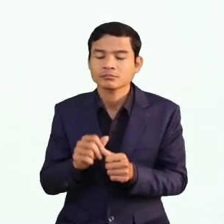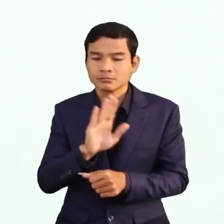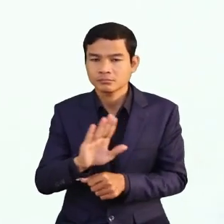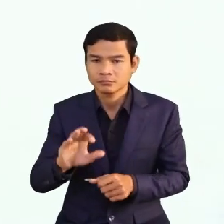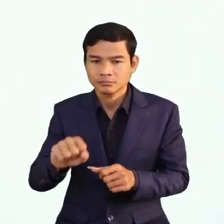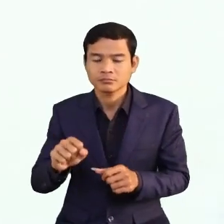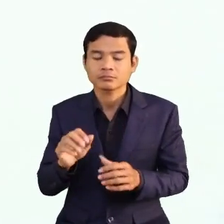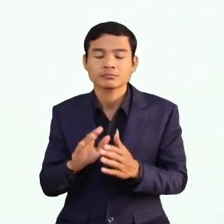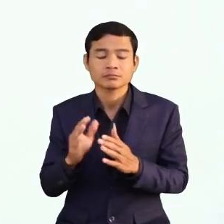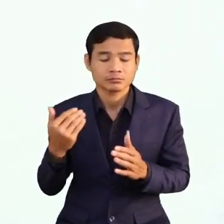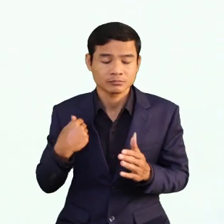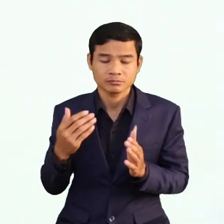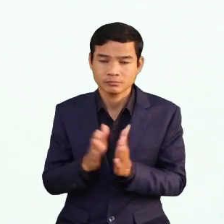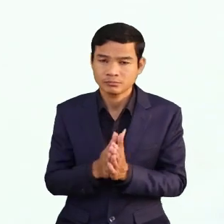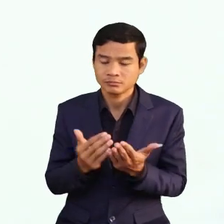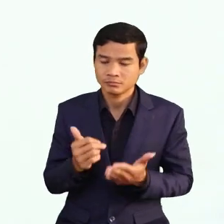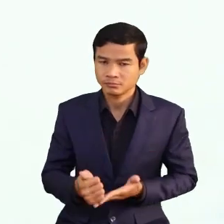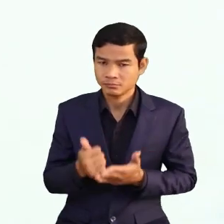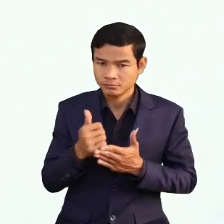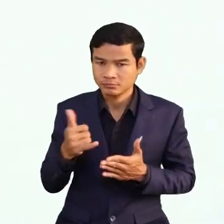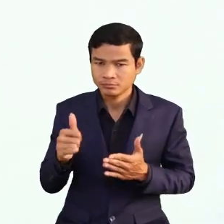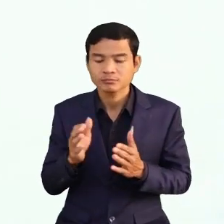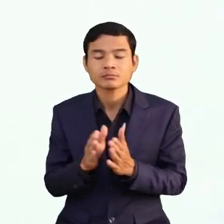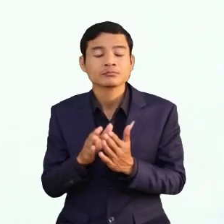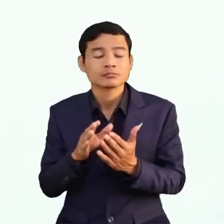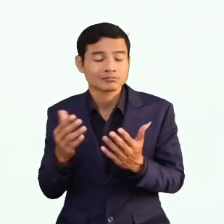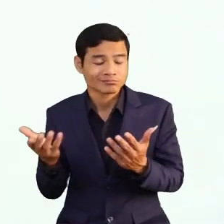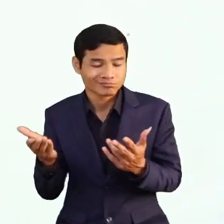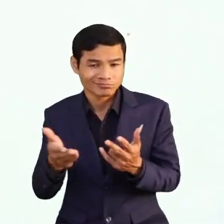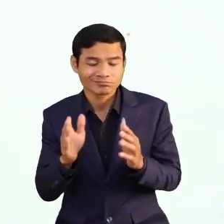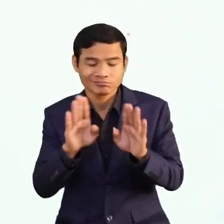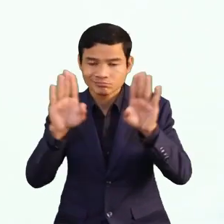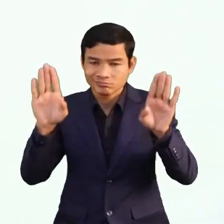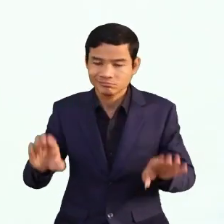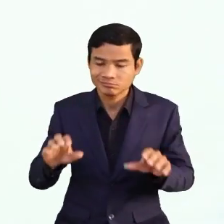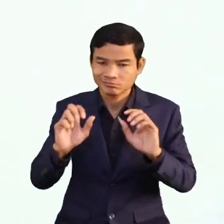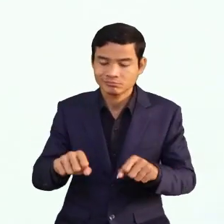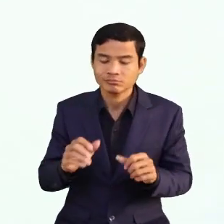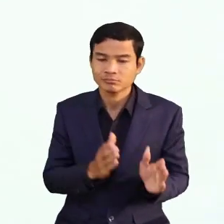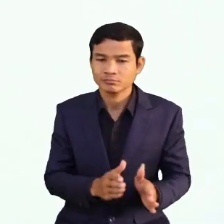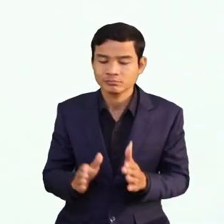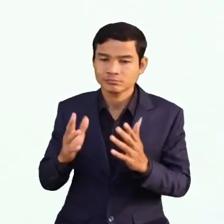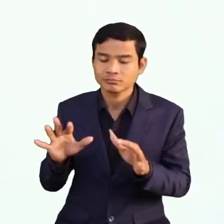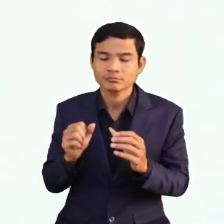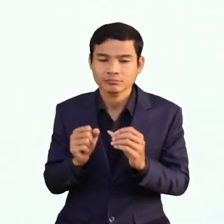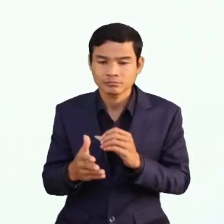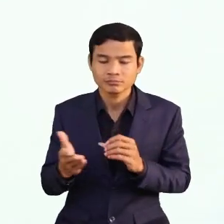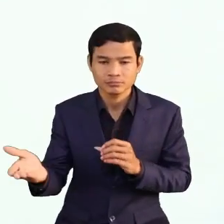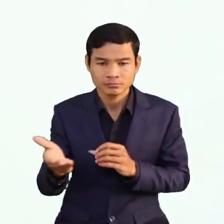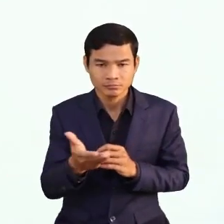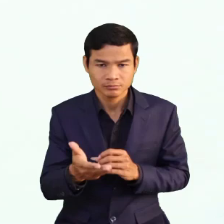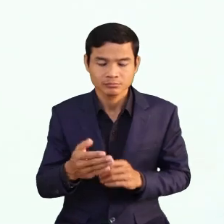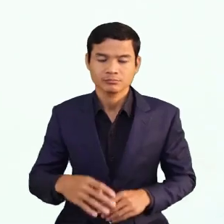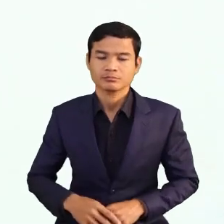ងនៅក្នុងសិភ័យជំនួយក៏ដូចជានៅលើក្តារខៀនតោះត្រៀមរួចរាល់ចាប់ផ្ដើមប្រកប